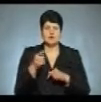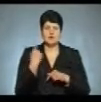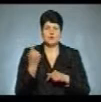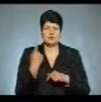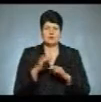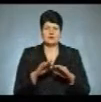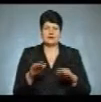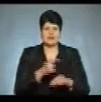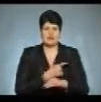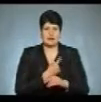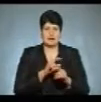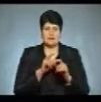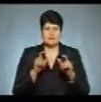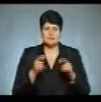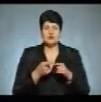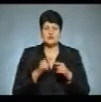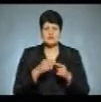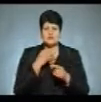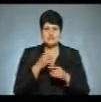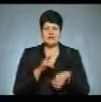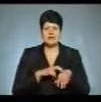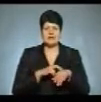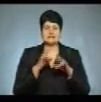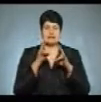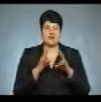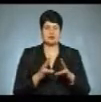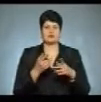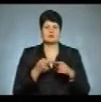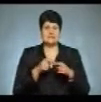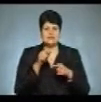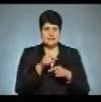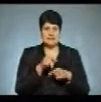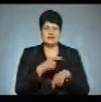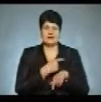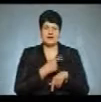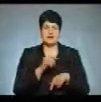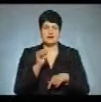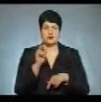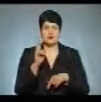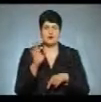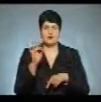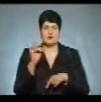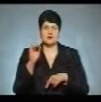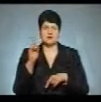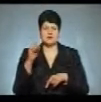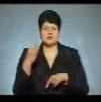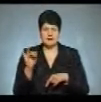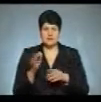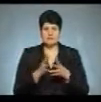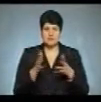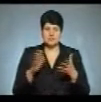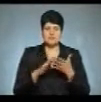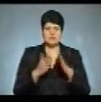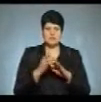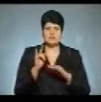обласної дитячої лікарні. Про це нам повідомив лікар-травматолог цієї лікарні Анатолій Корицький. Більше про стан дитини пообіцяв